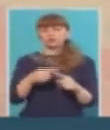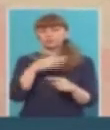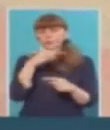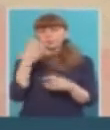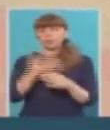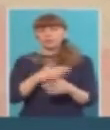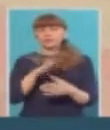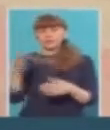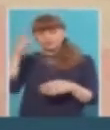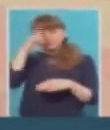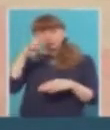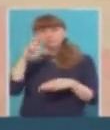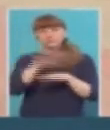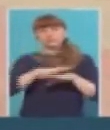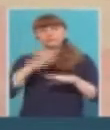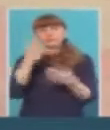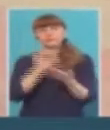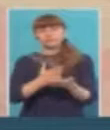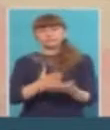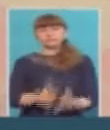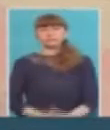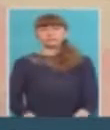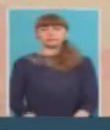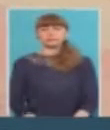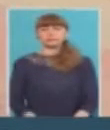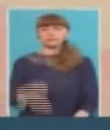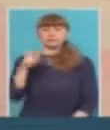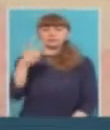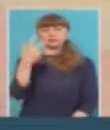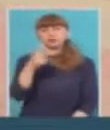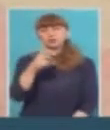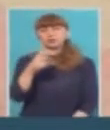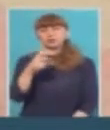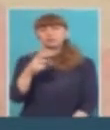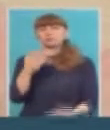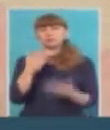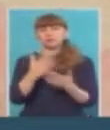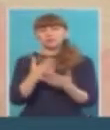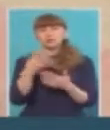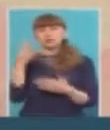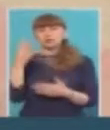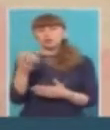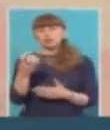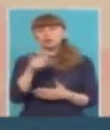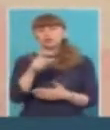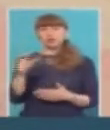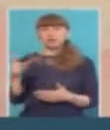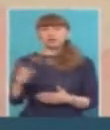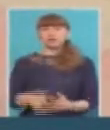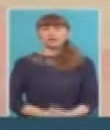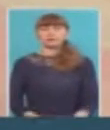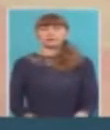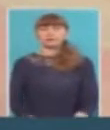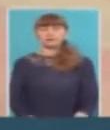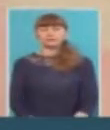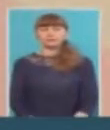1300 шағын орта кәсіппен айналысатын болса, 400-ге жуық адам шағын шаруа